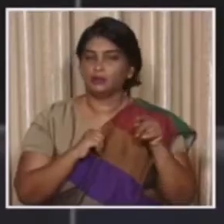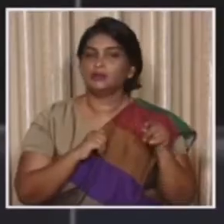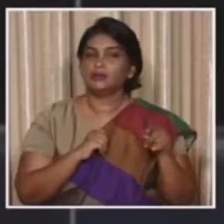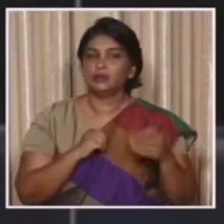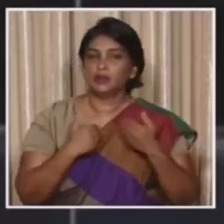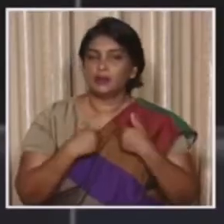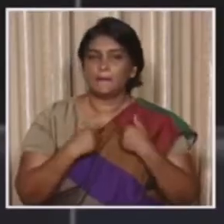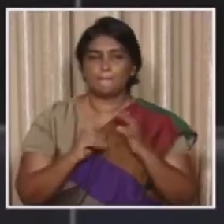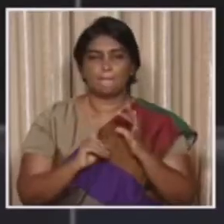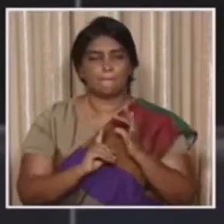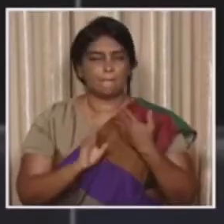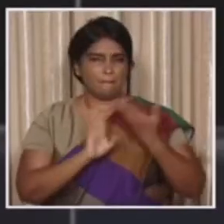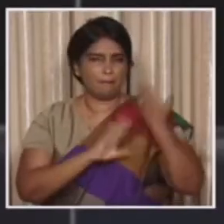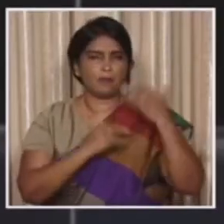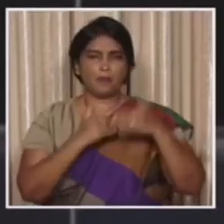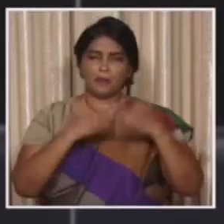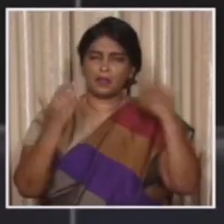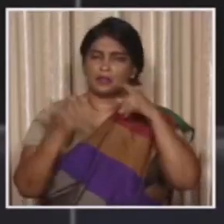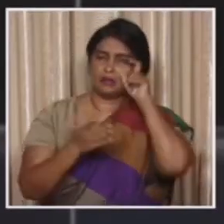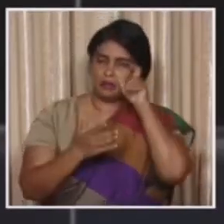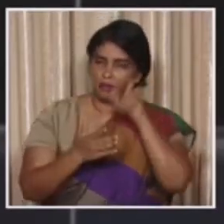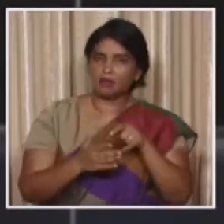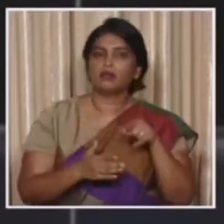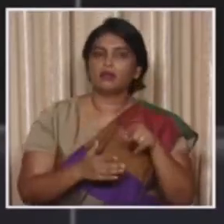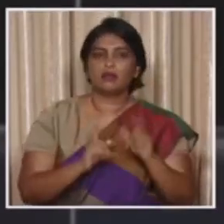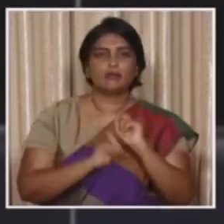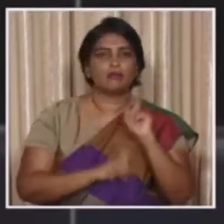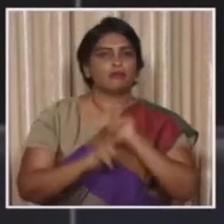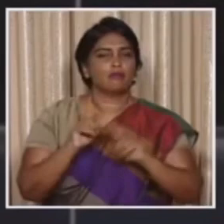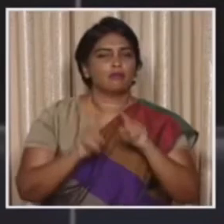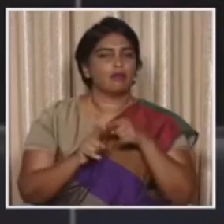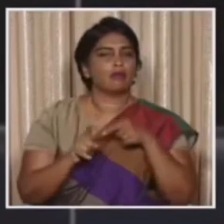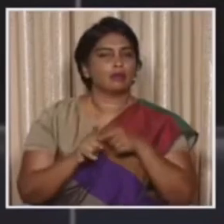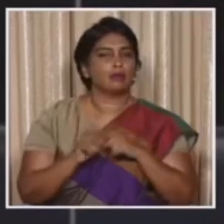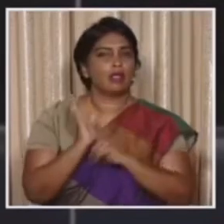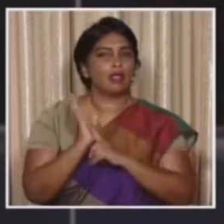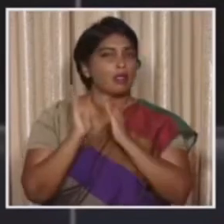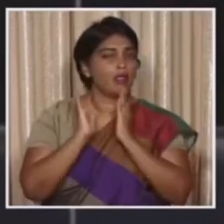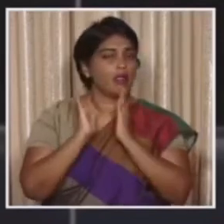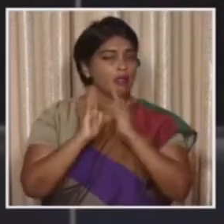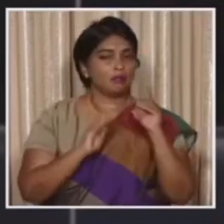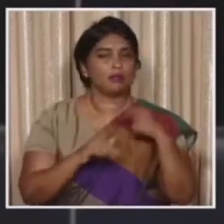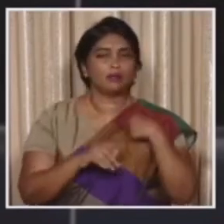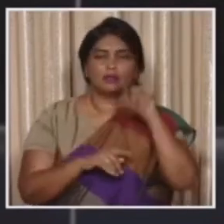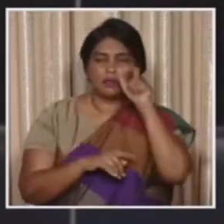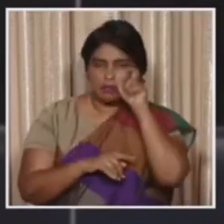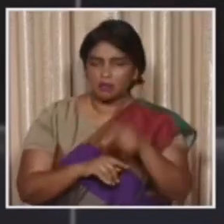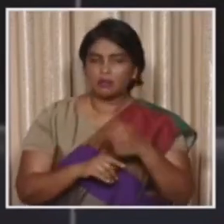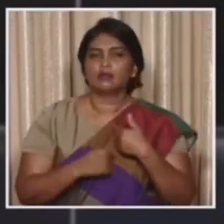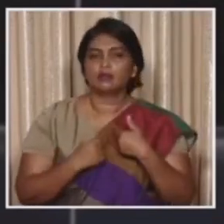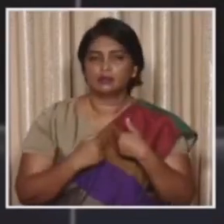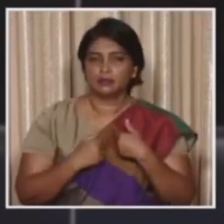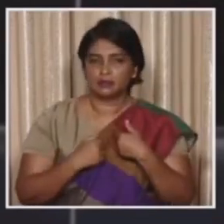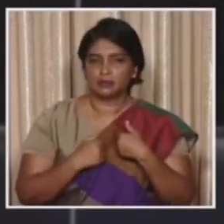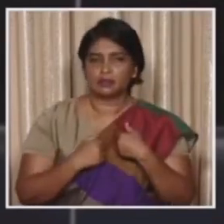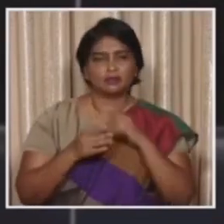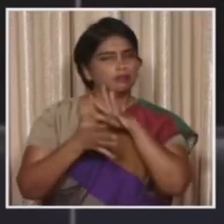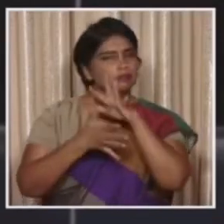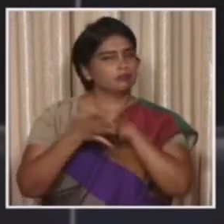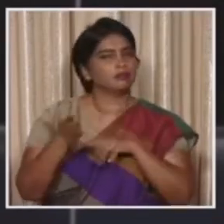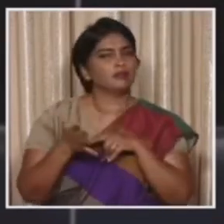මම පහුගිය දවසක පත්‍රයේ බලනකොට තමයි මේ පාර්ලිමේන්තුවේ තියෙන පුස්තකාලේ මම දැක්කේ මේ සටහන්